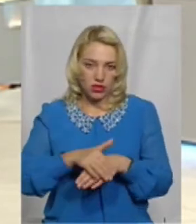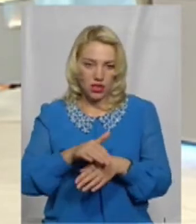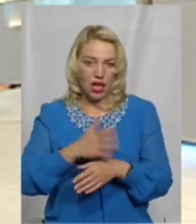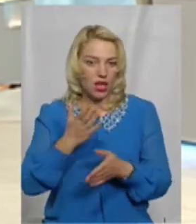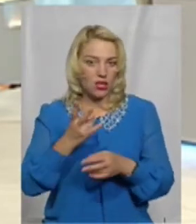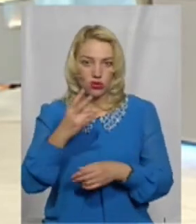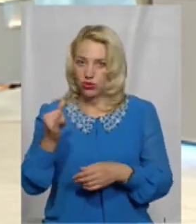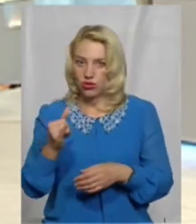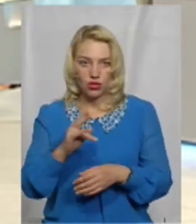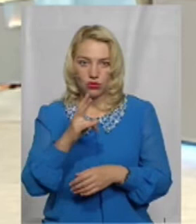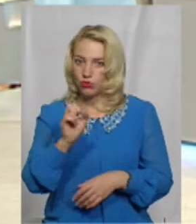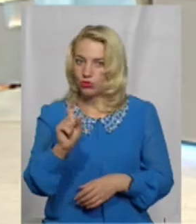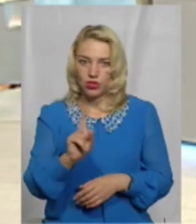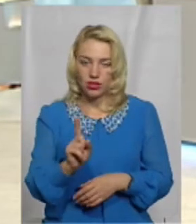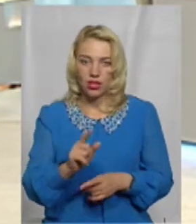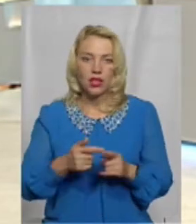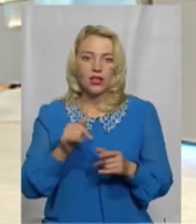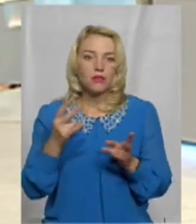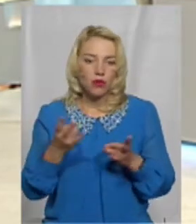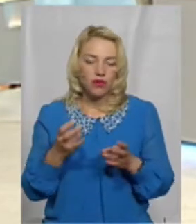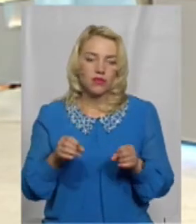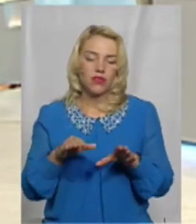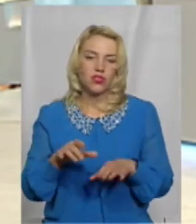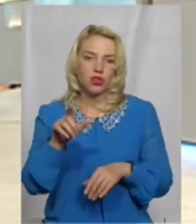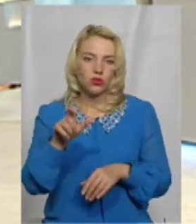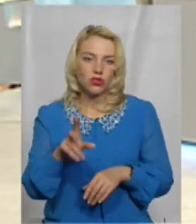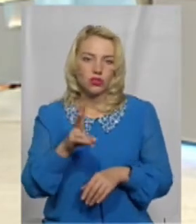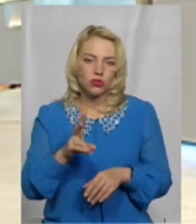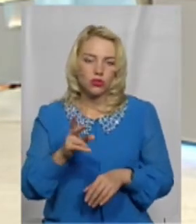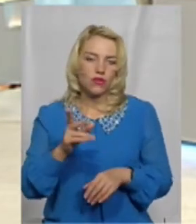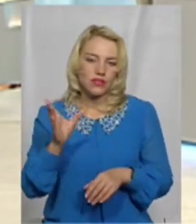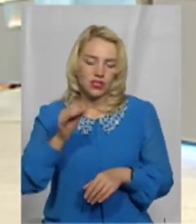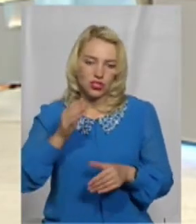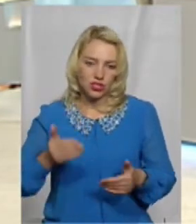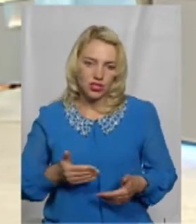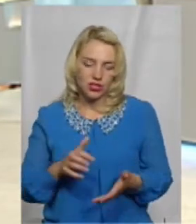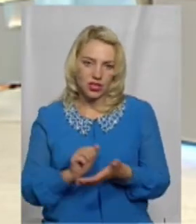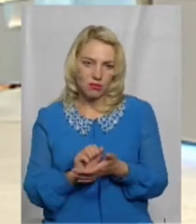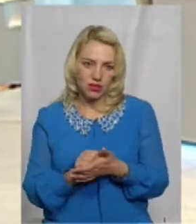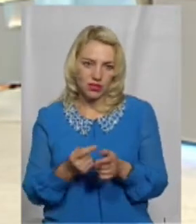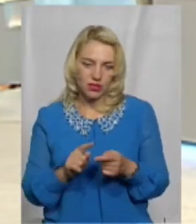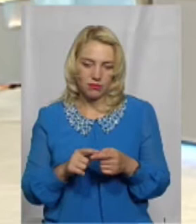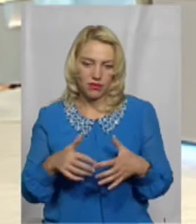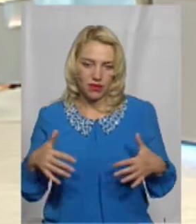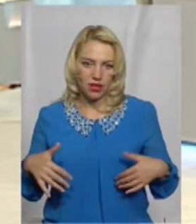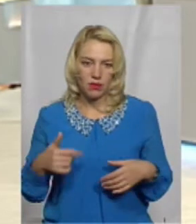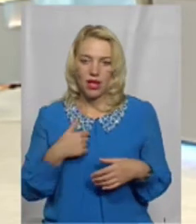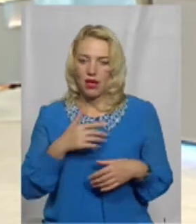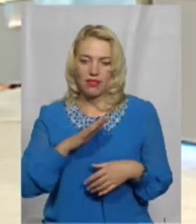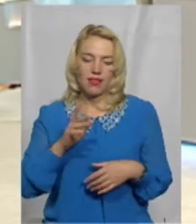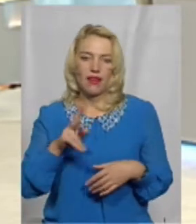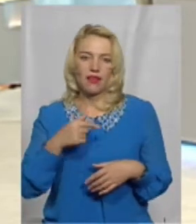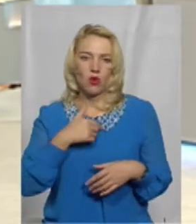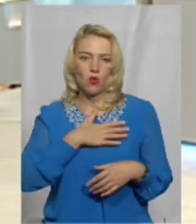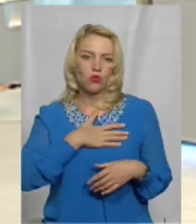ні. Це повинно вирішити тільки люди, які всю життя займаються даною твариною. А не я чи отакі от